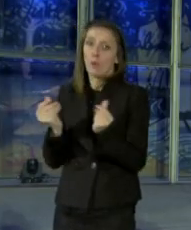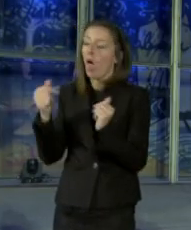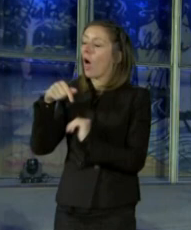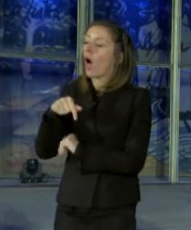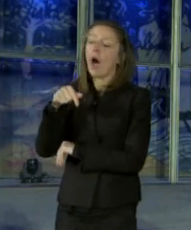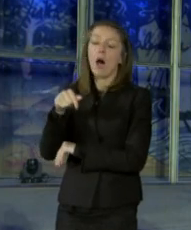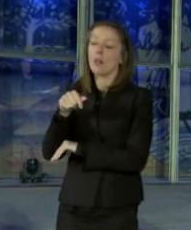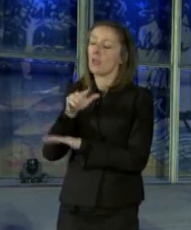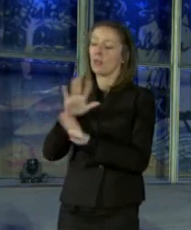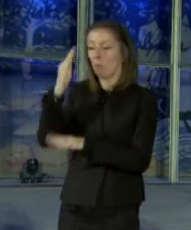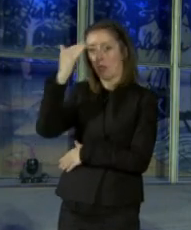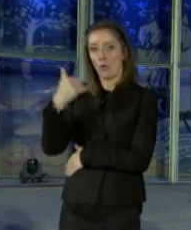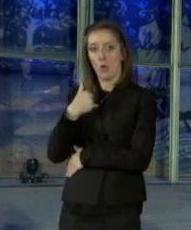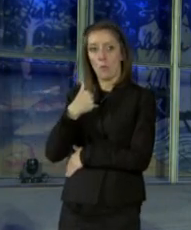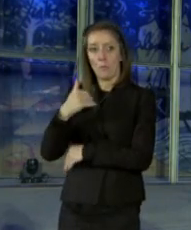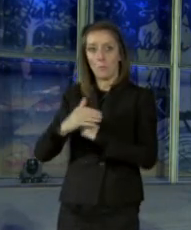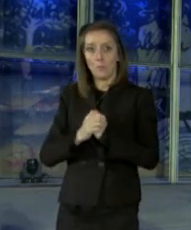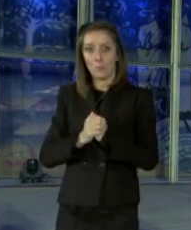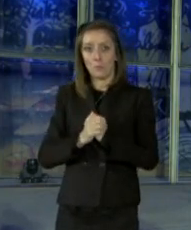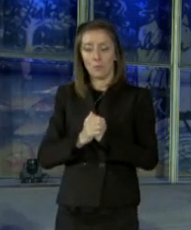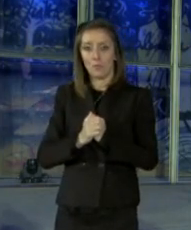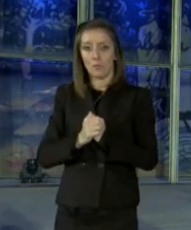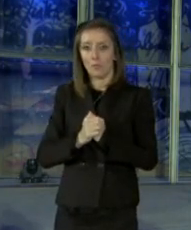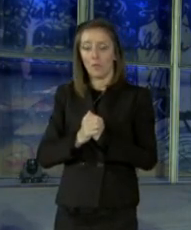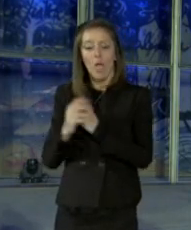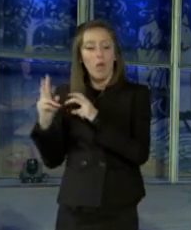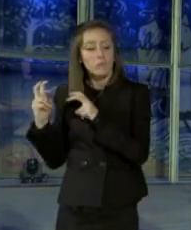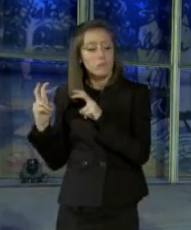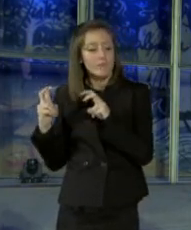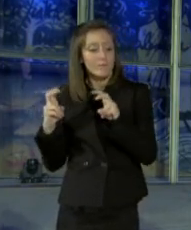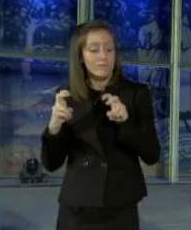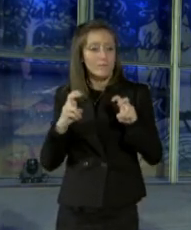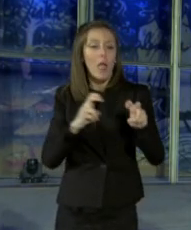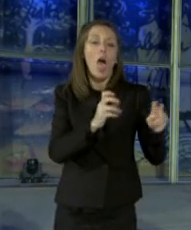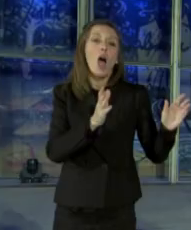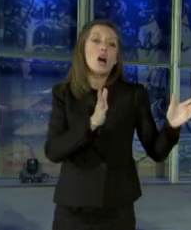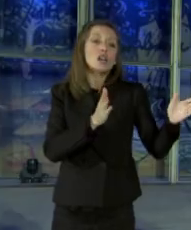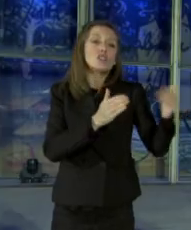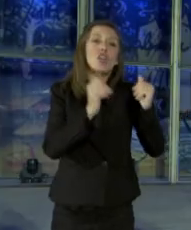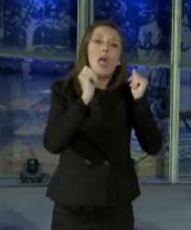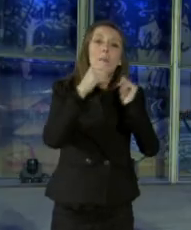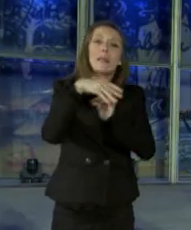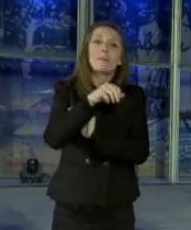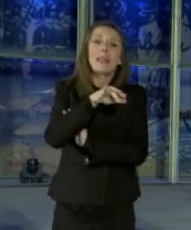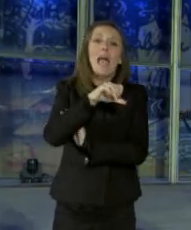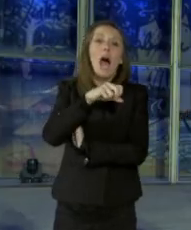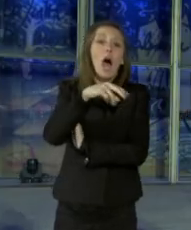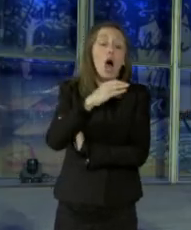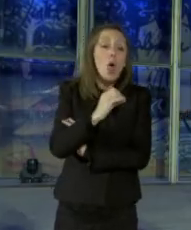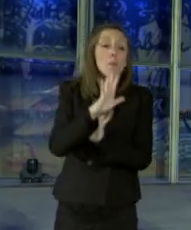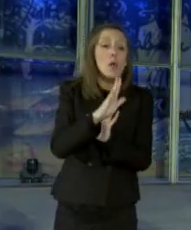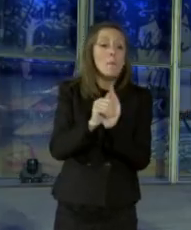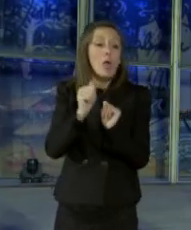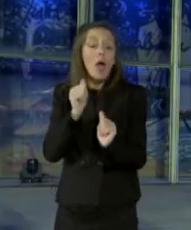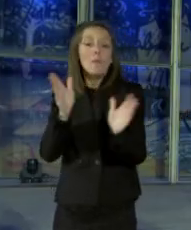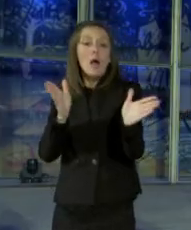mi lasci fare e di corsa mi avviai verso la cella di padre mariano ma vedendo aperto